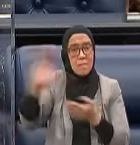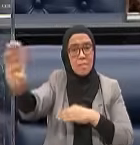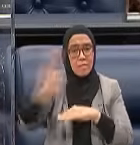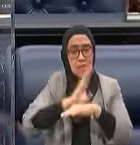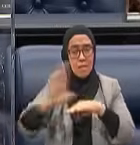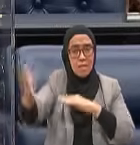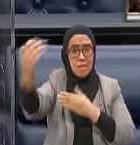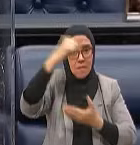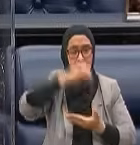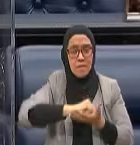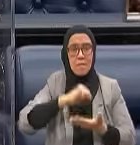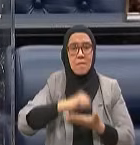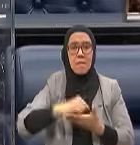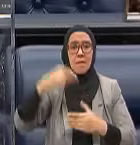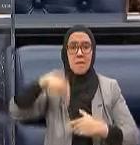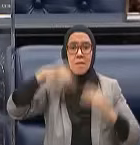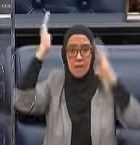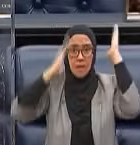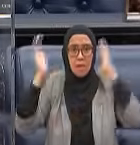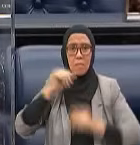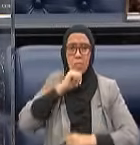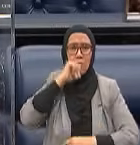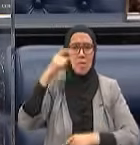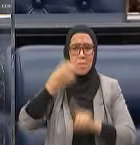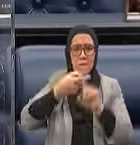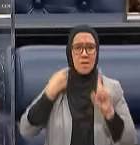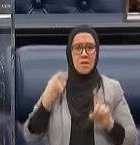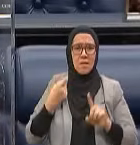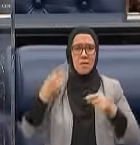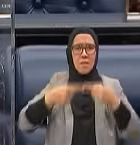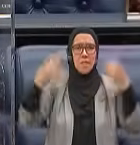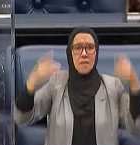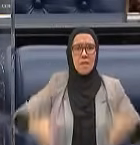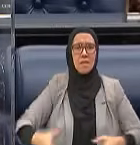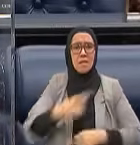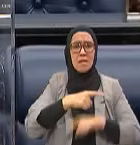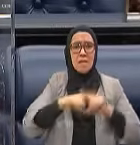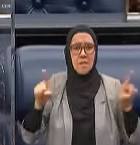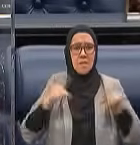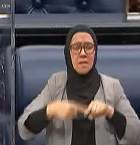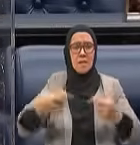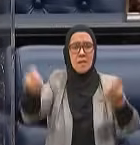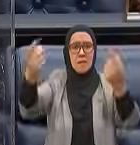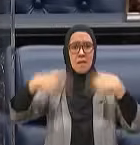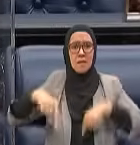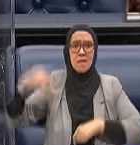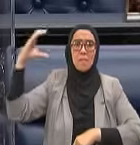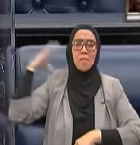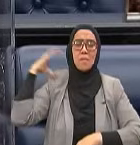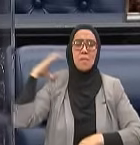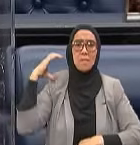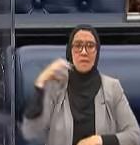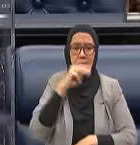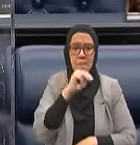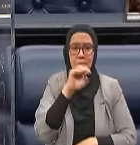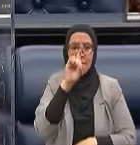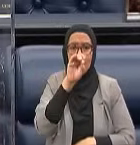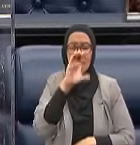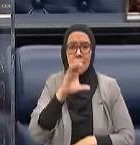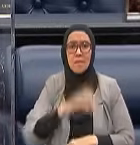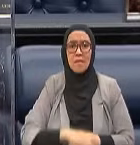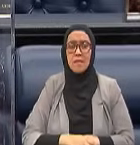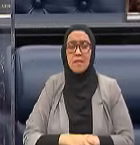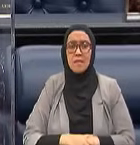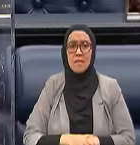ini bukan datang di pendamkan ini datang daripada pengerusi embek dokter Ais kucing yaitu